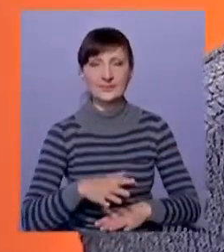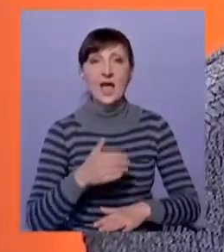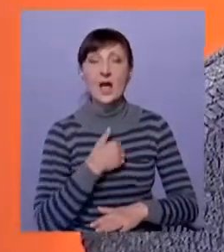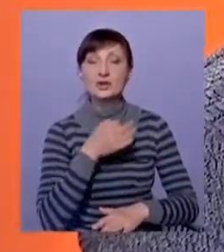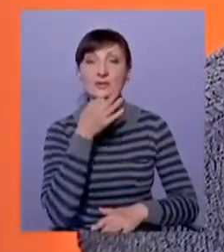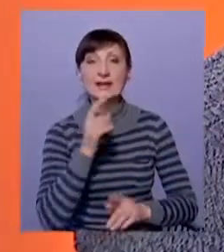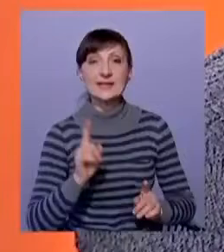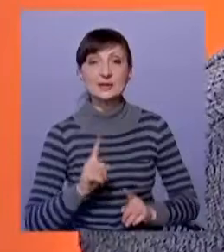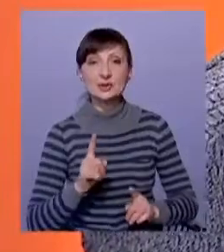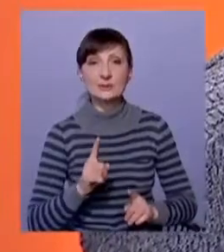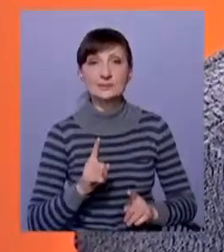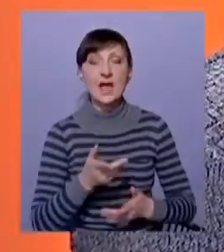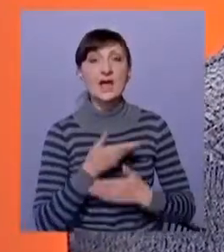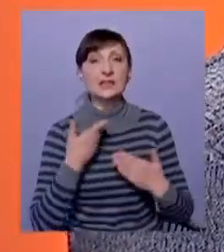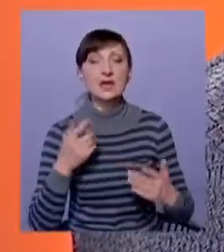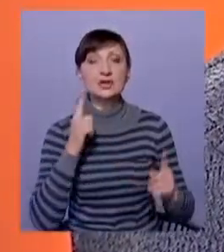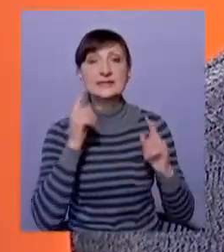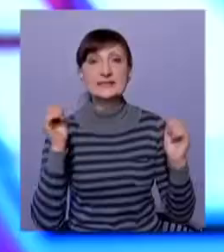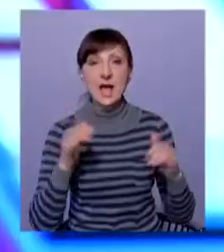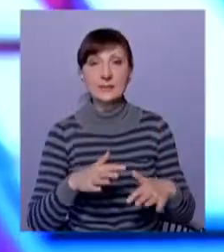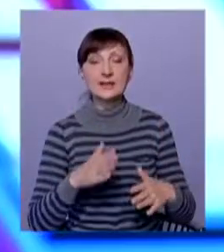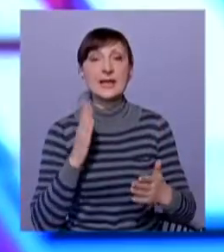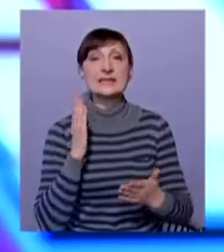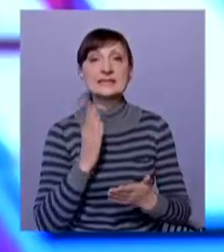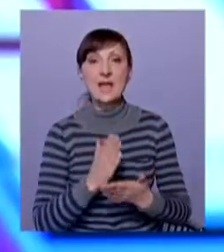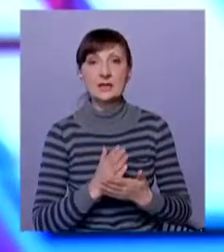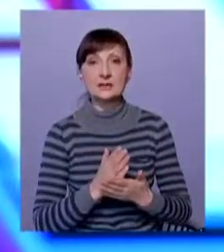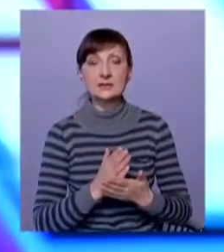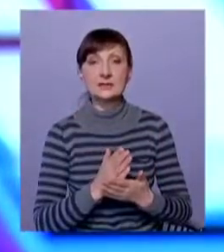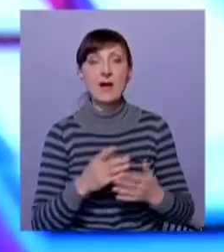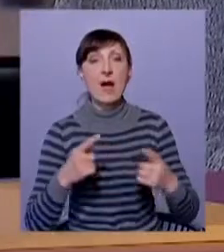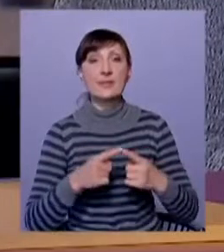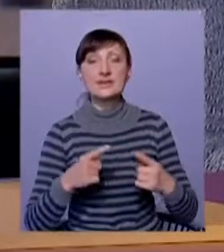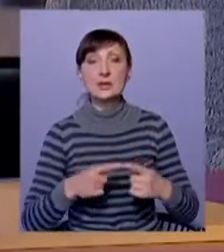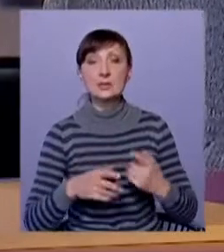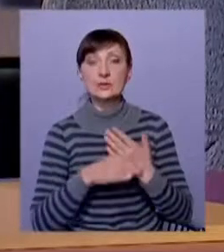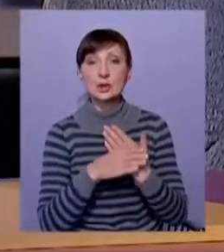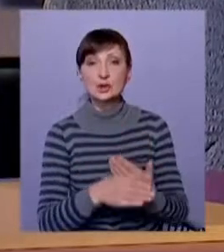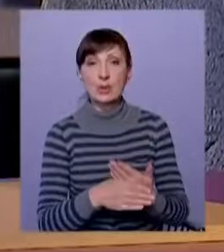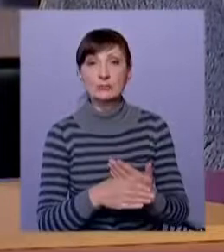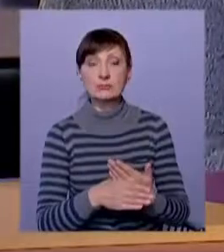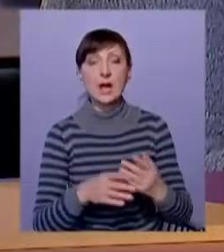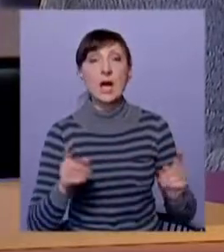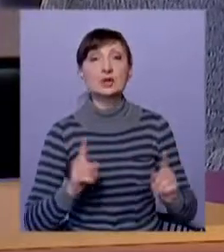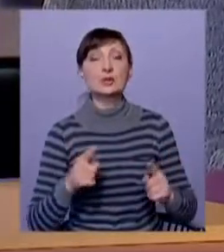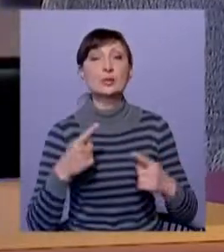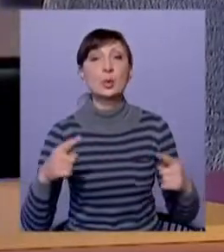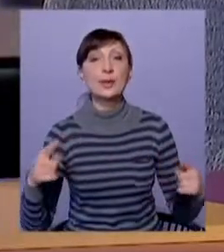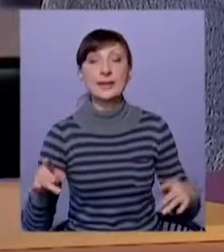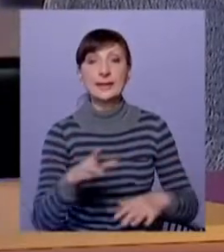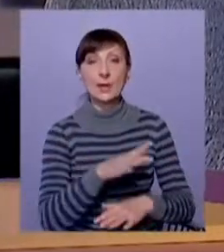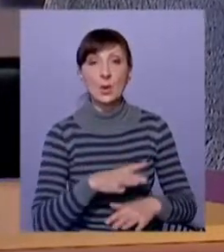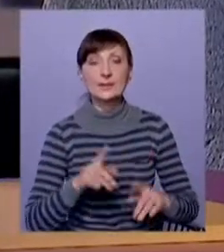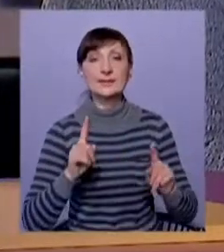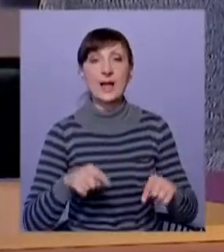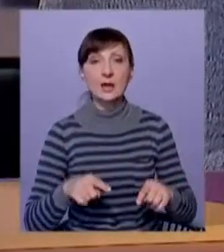отметить, что, я так думаю, наш саммит станет таким определенным толчком для того, чтобы многие другие регионы